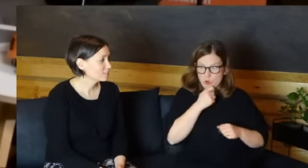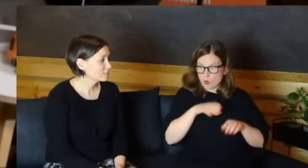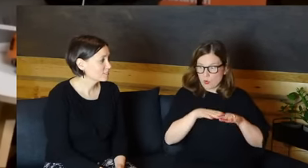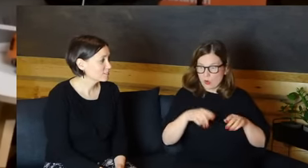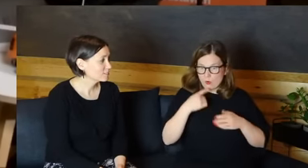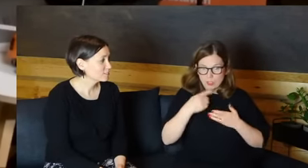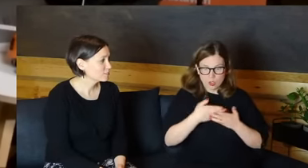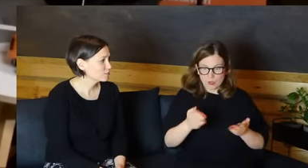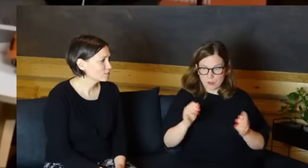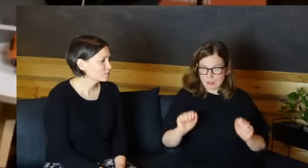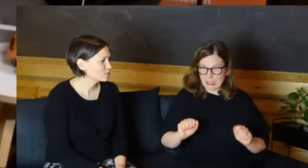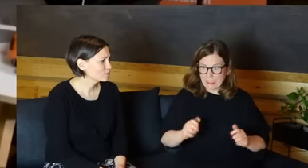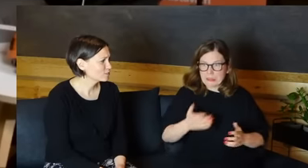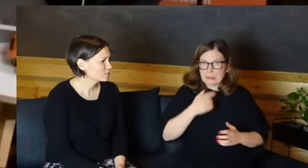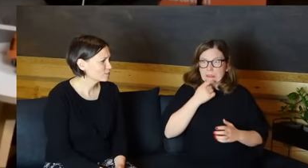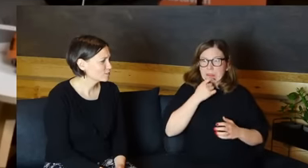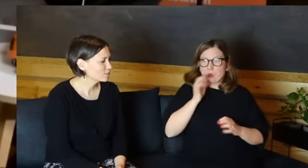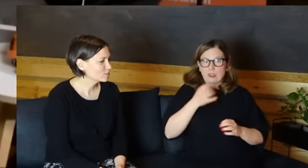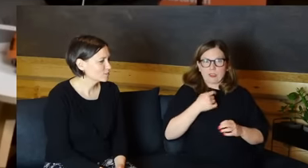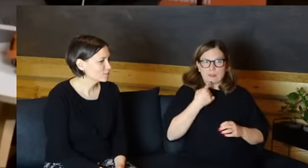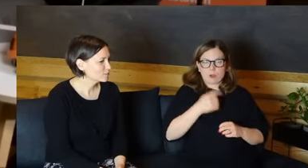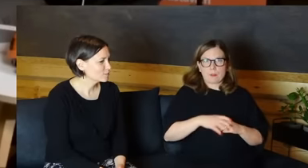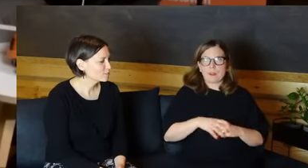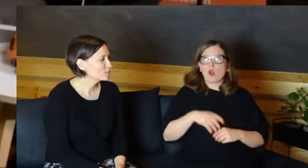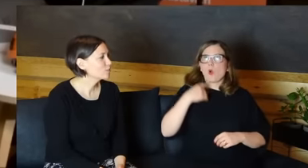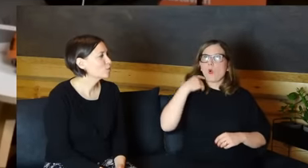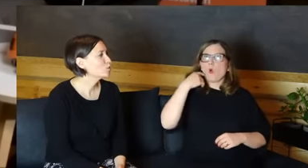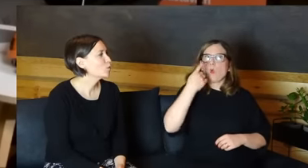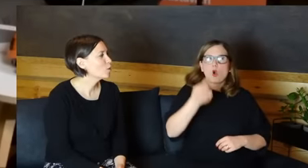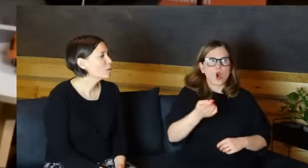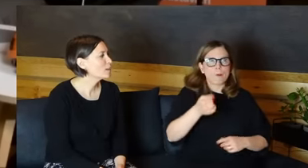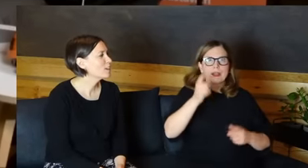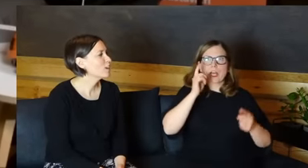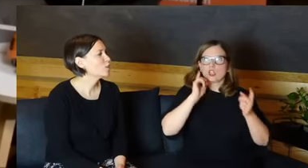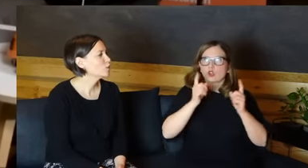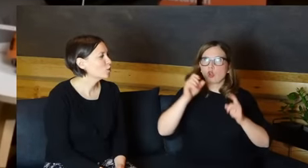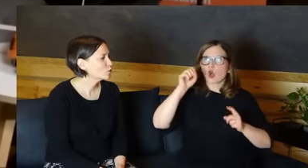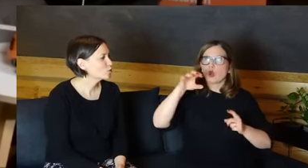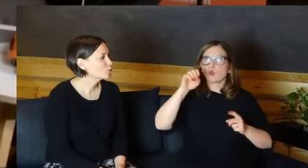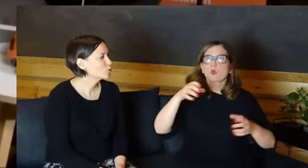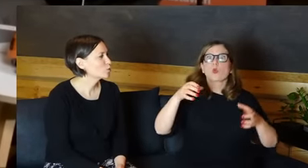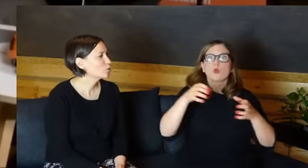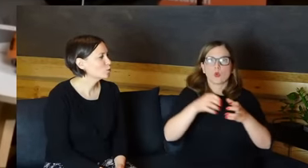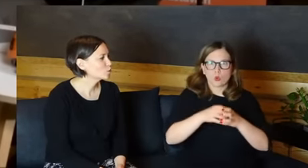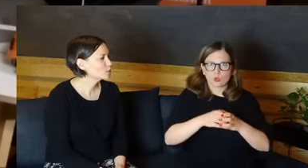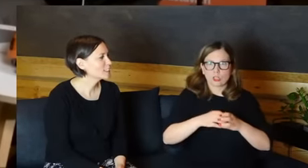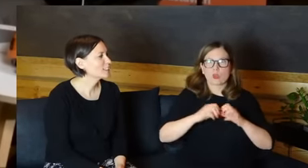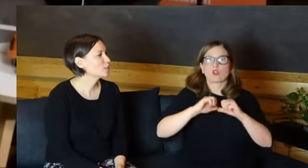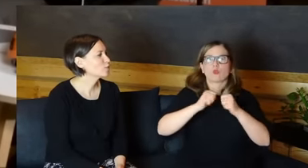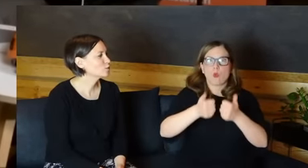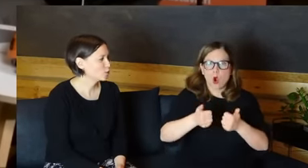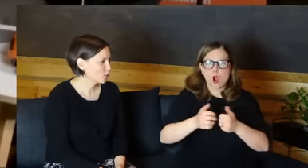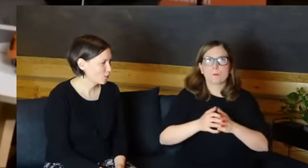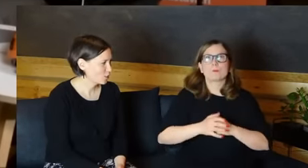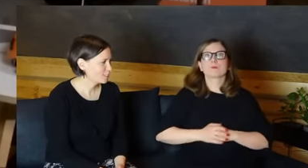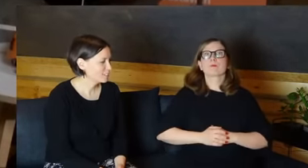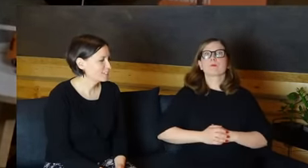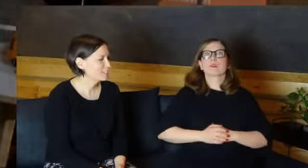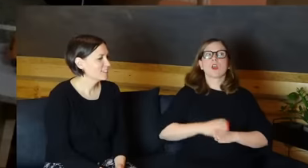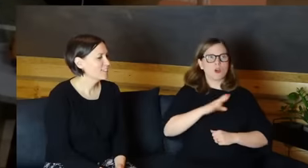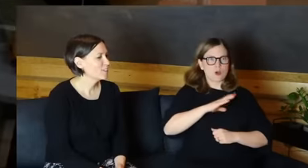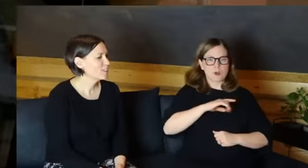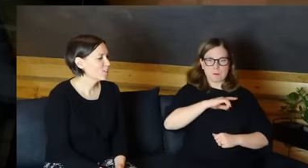alkaa jotenkin näin, että huomenna jos Turun yksikkö suo, niin on